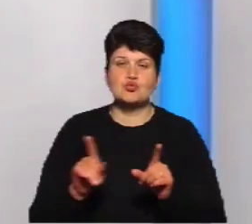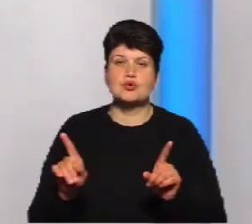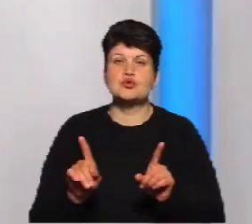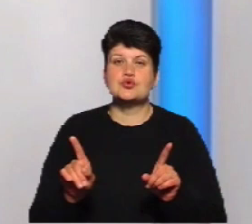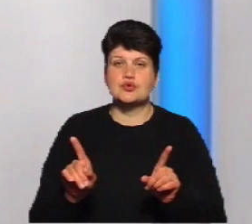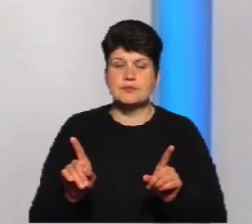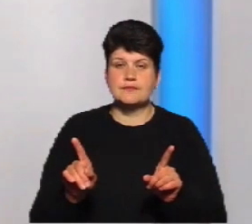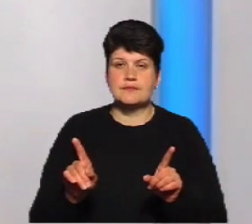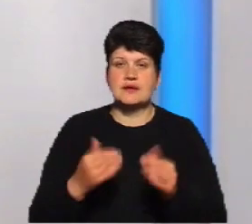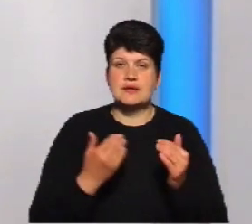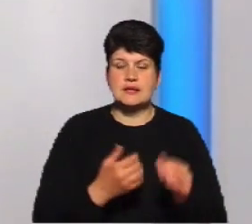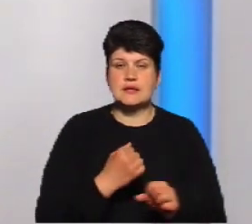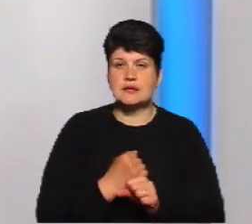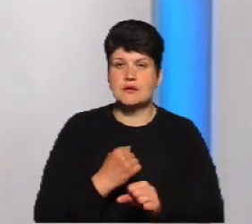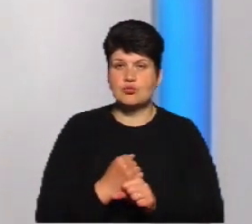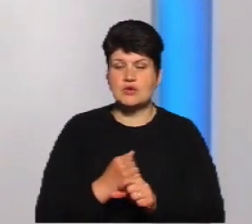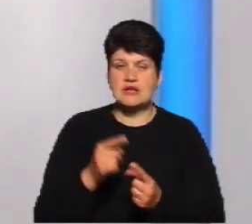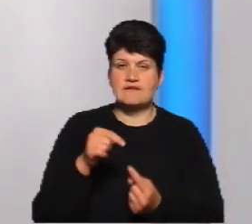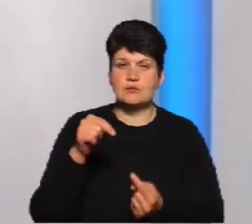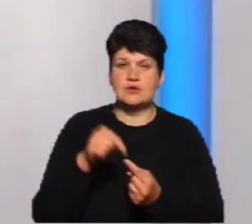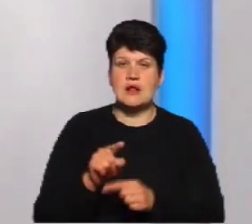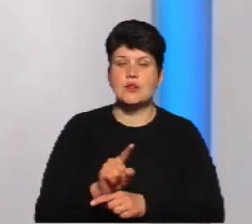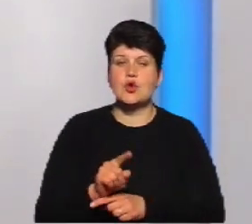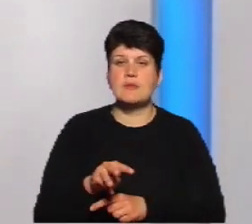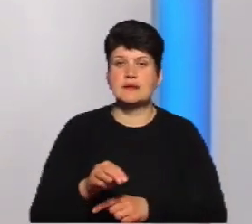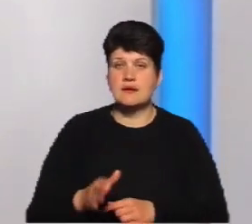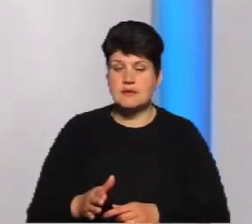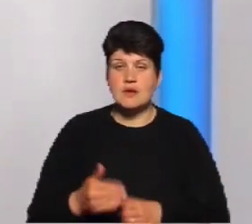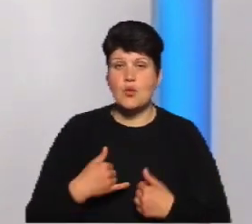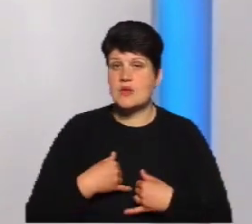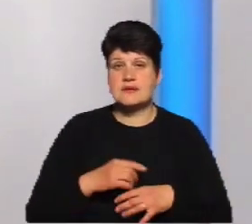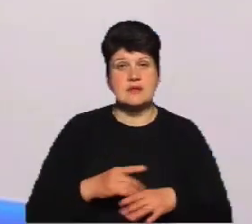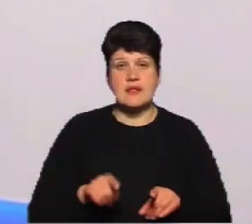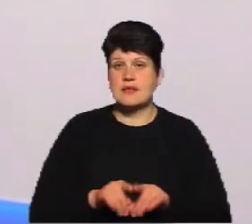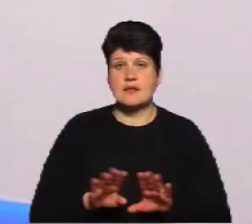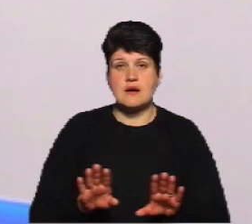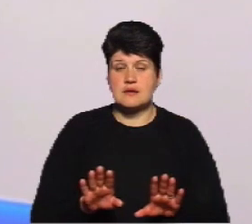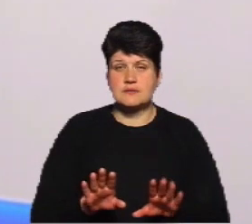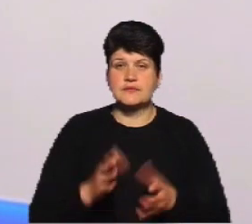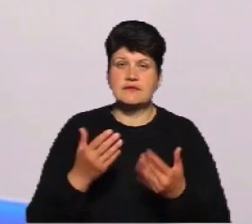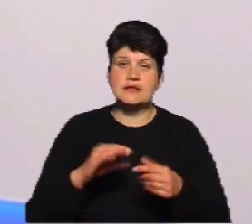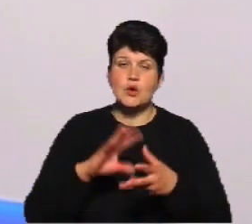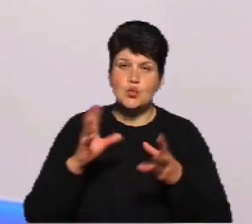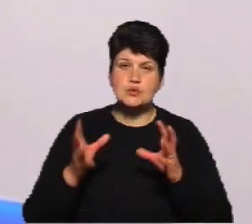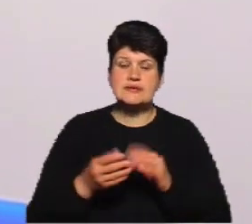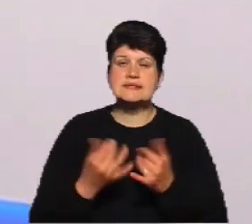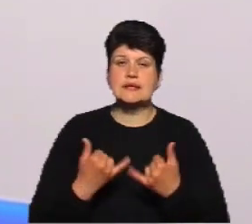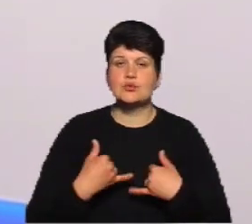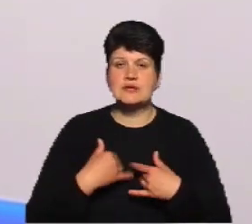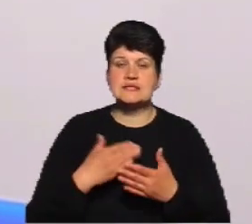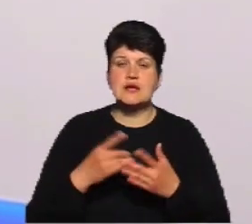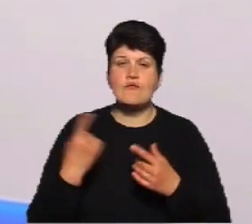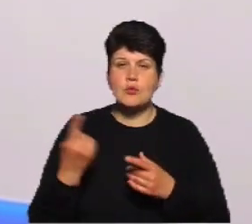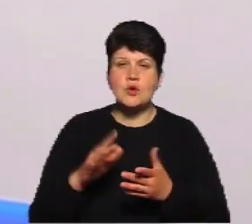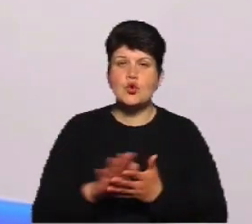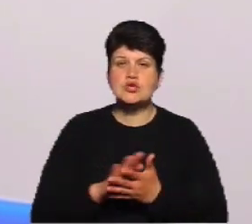їхня робота відповідала нормативам. Але в нас не так. Давайте ми так трохи узагальнимо, скільки в нас є зараз в області очисних споруд і в